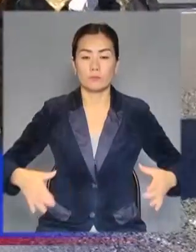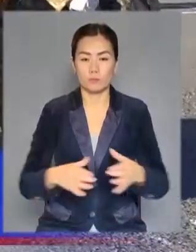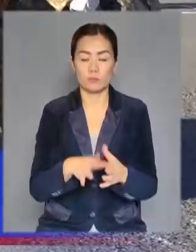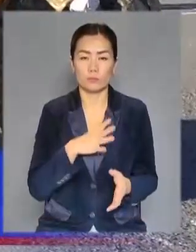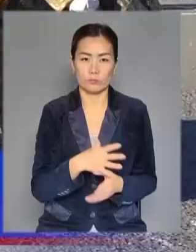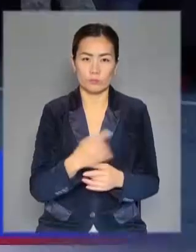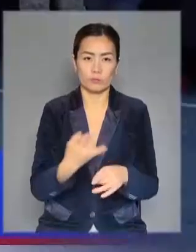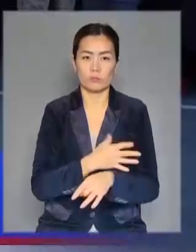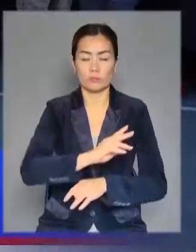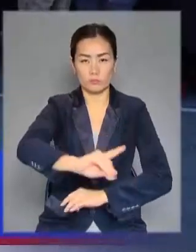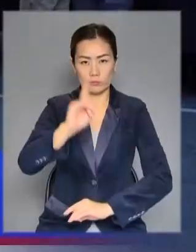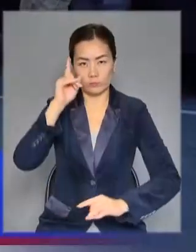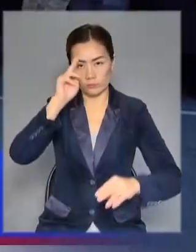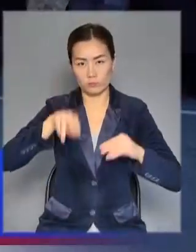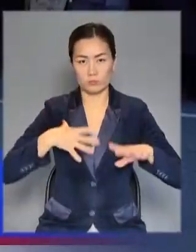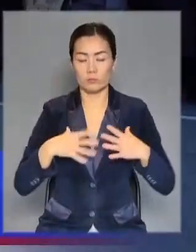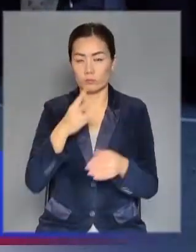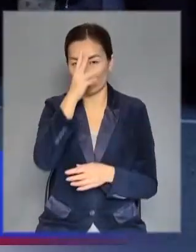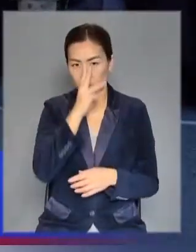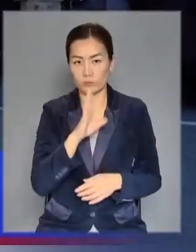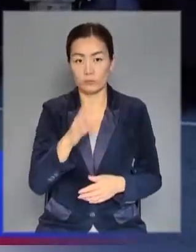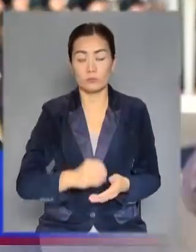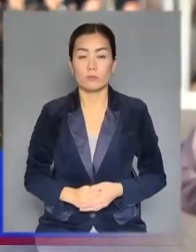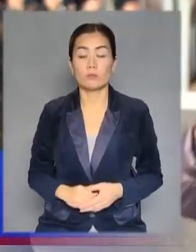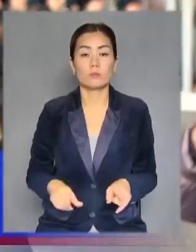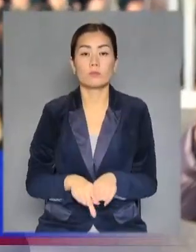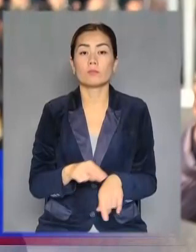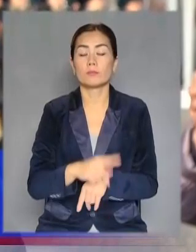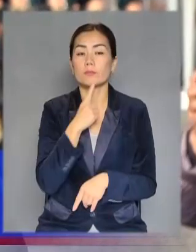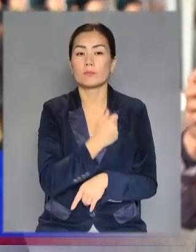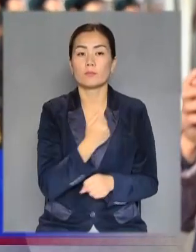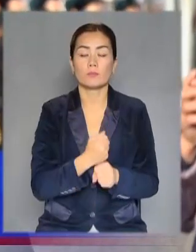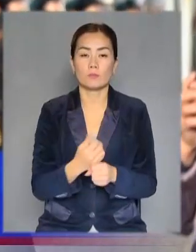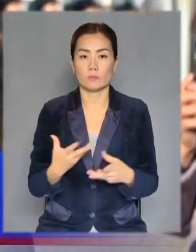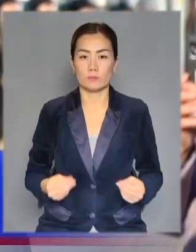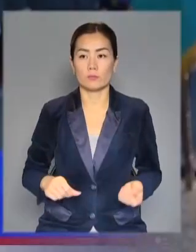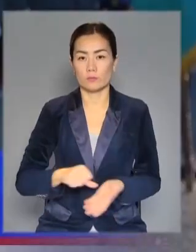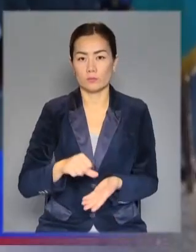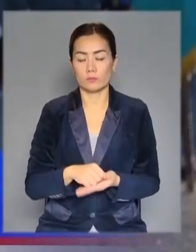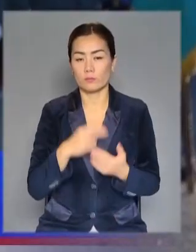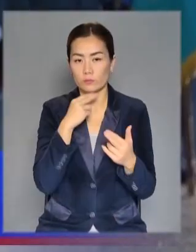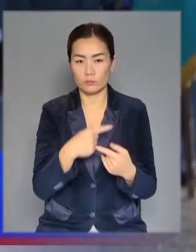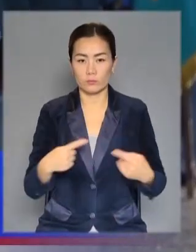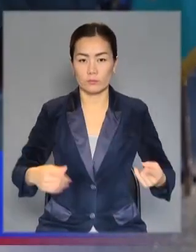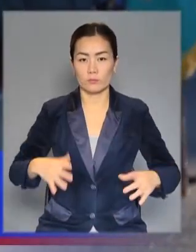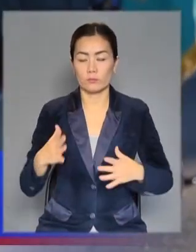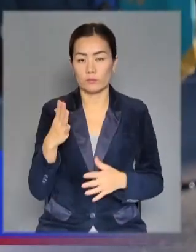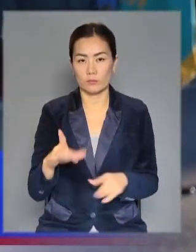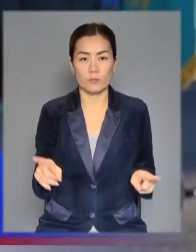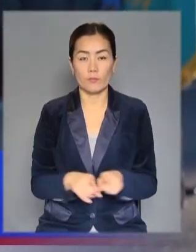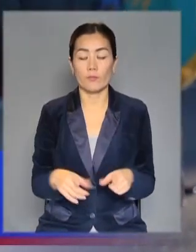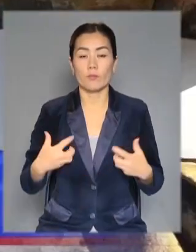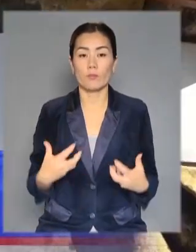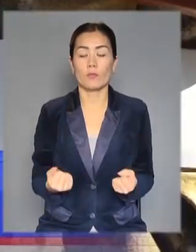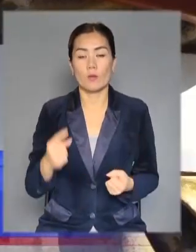страны проходят первичную учебную подготовку в течение 3 месяцев. Их не только учат военным приемам, но и принимают во внимание различные факторы, такие